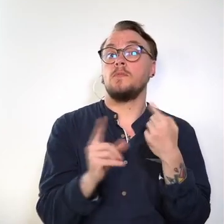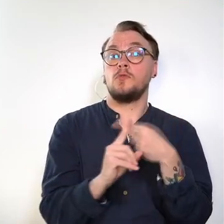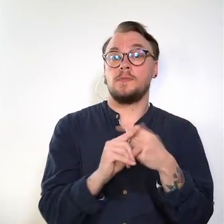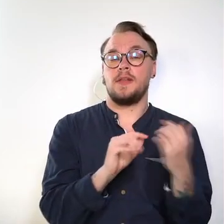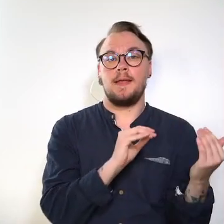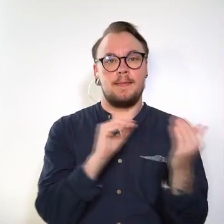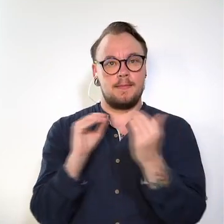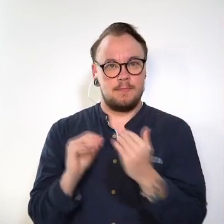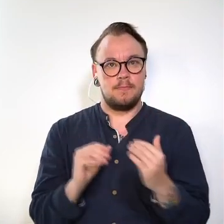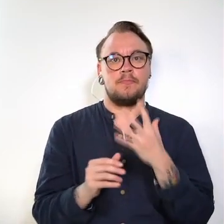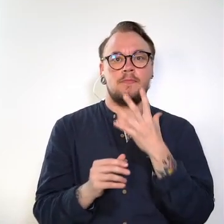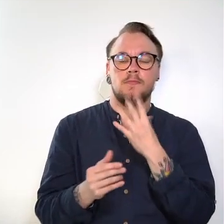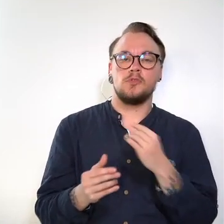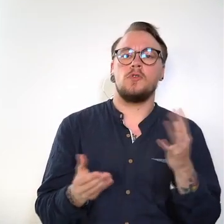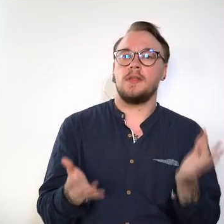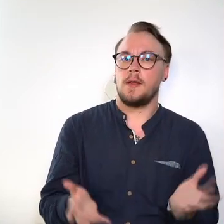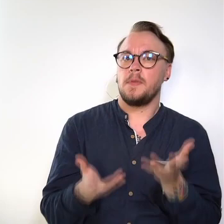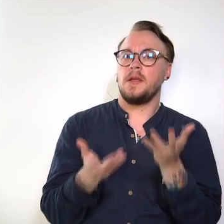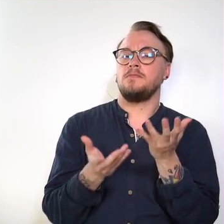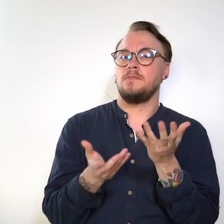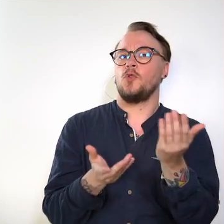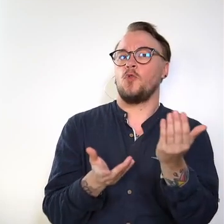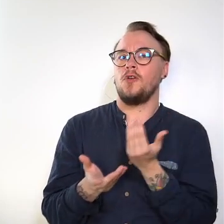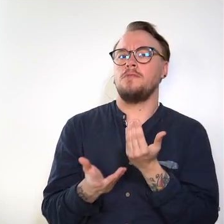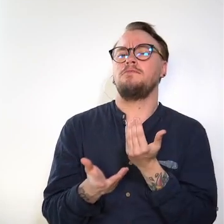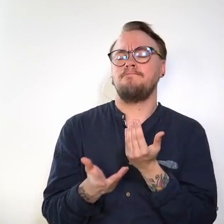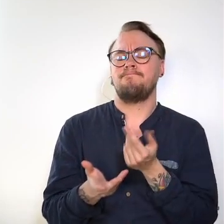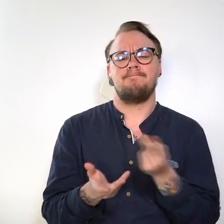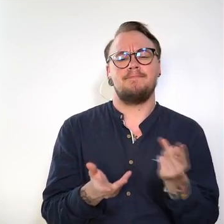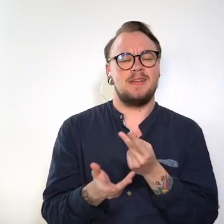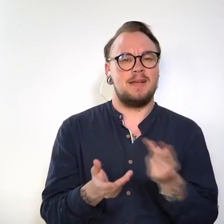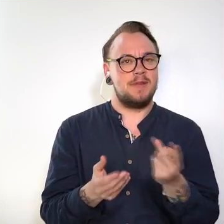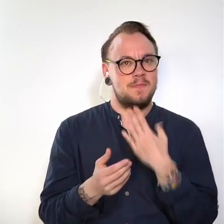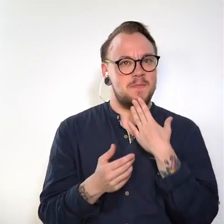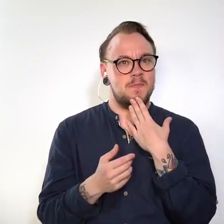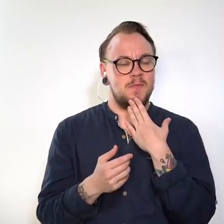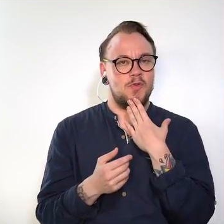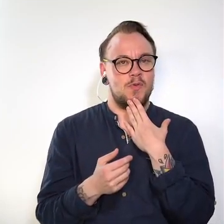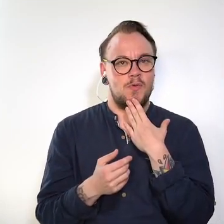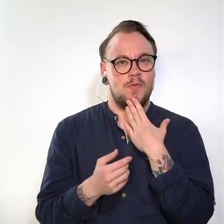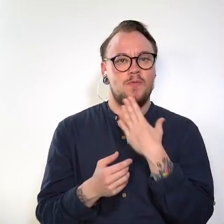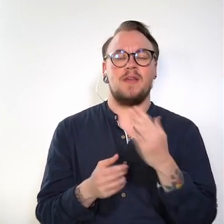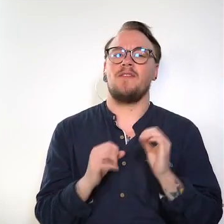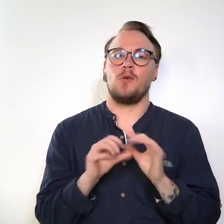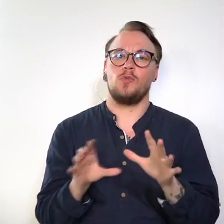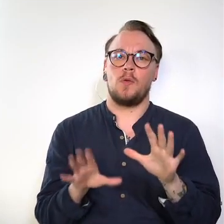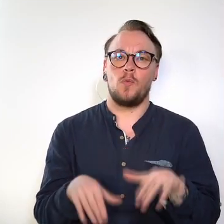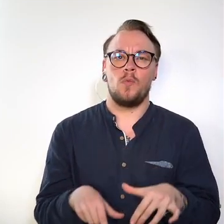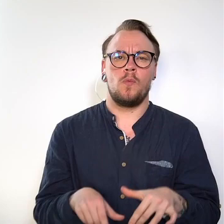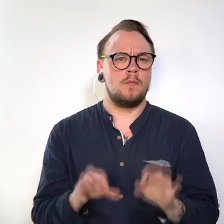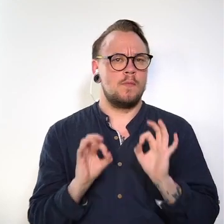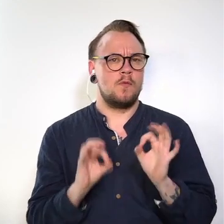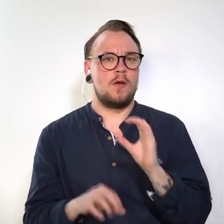tuleminen myös osaksi psykoanalyyttista ajattelua, niin on myötä vaikuttanut hyvään suuntaan kyllä. Tai mitä Olli ajattelee